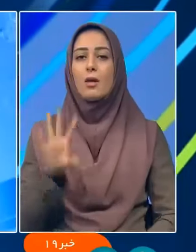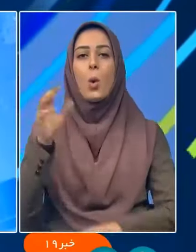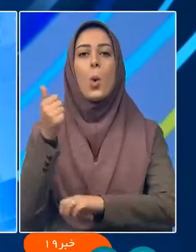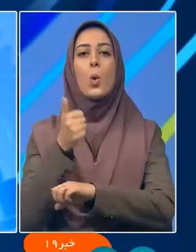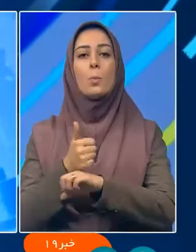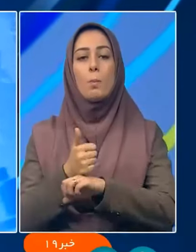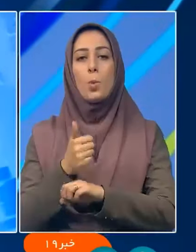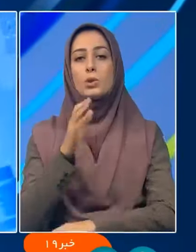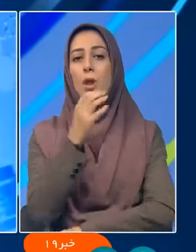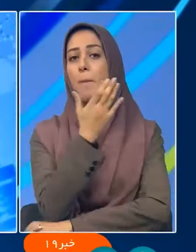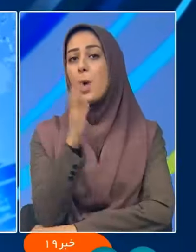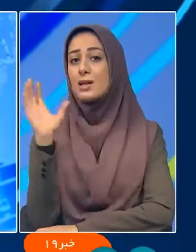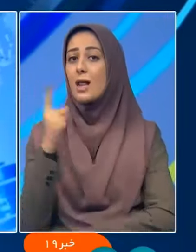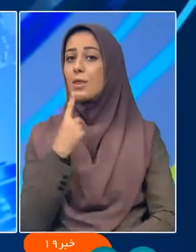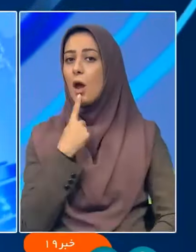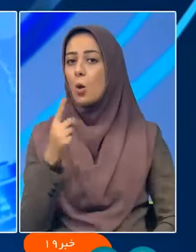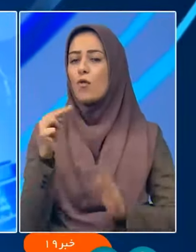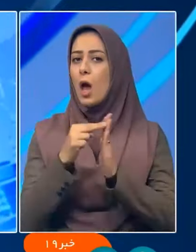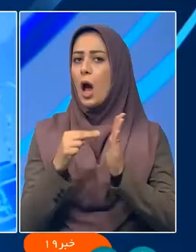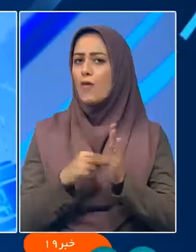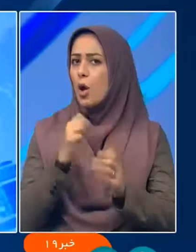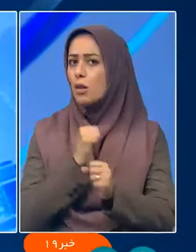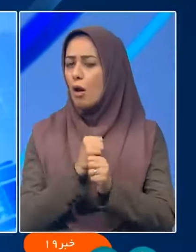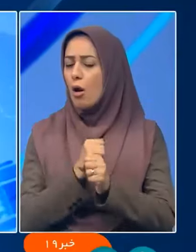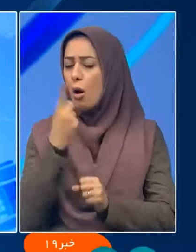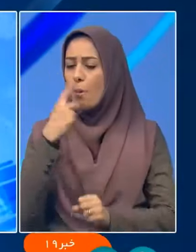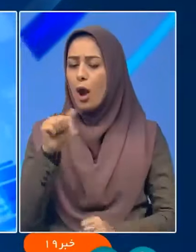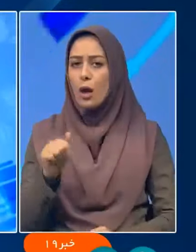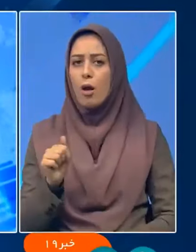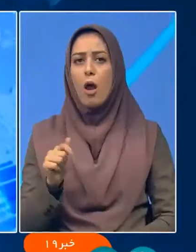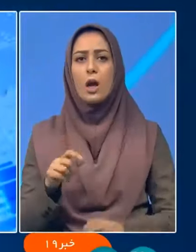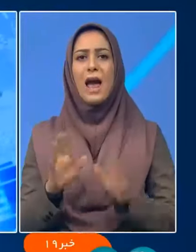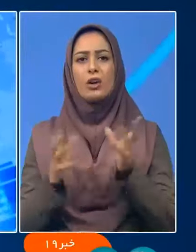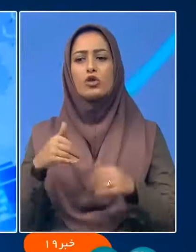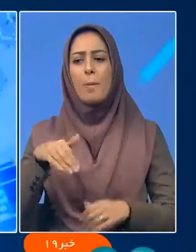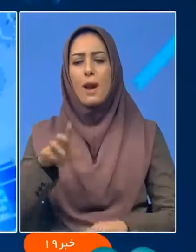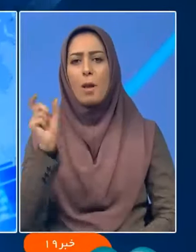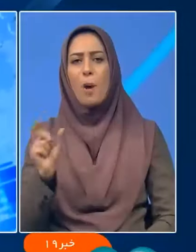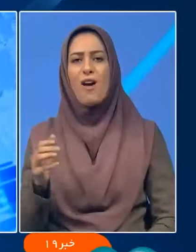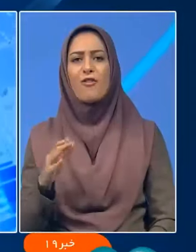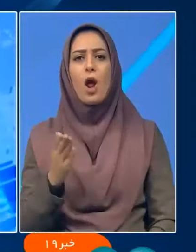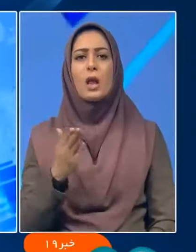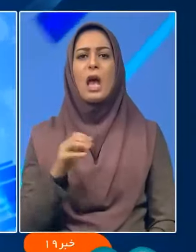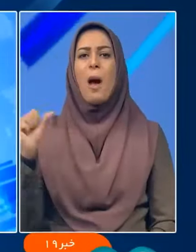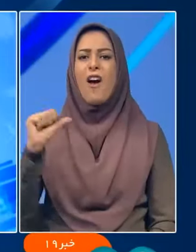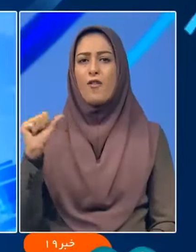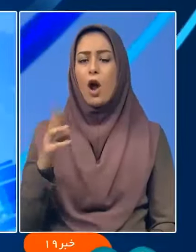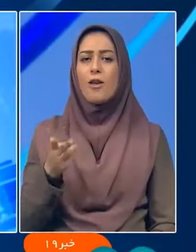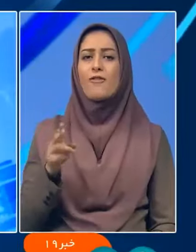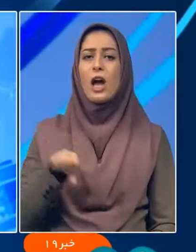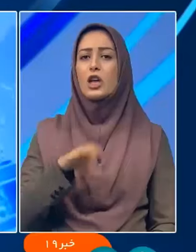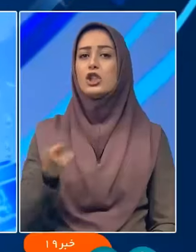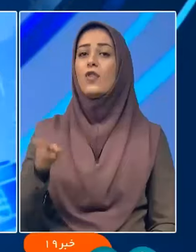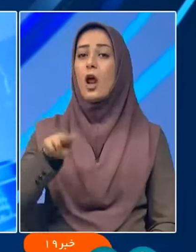و اعمال محدودیت با قوانین اشتغال را از جمله اقدامها برای بازگرداندن اتباع غیر مجاز و ساماندهی دیگر